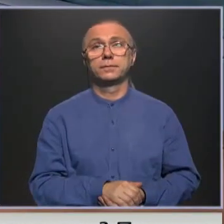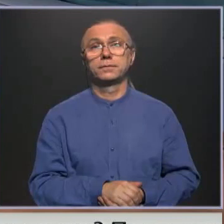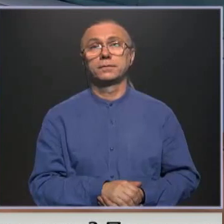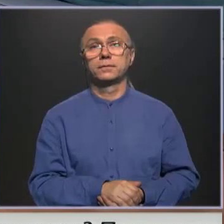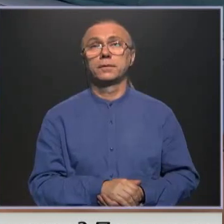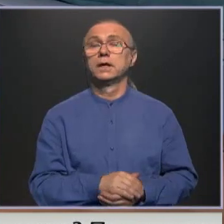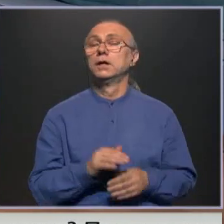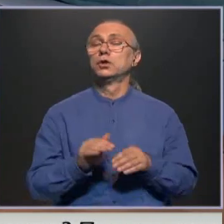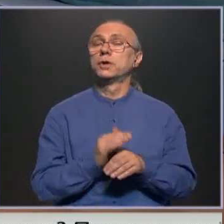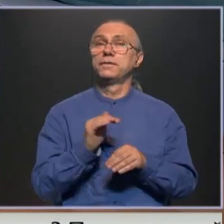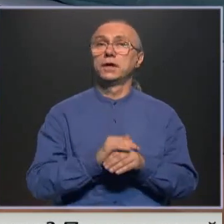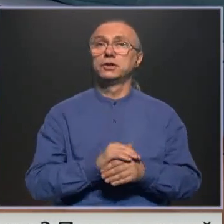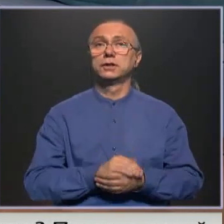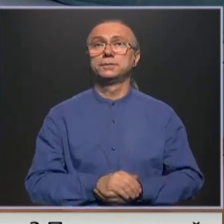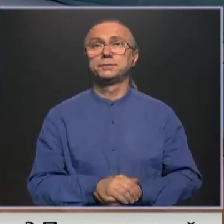Добрый вечер.